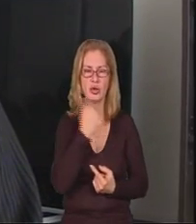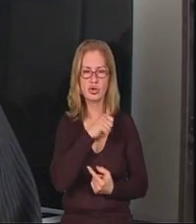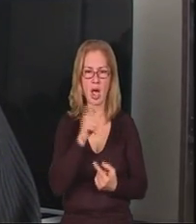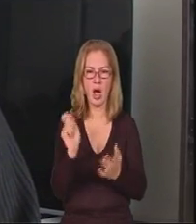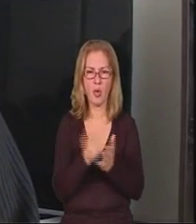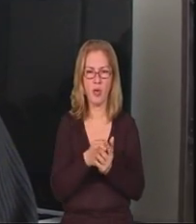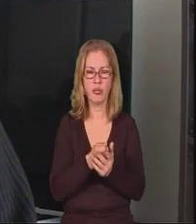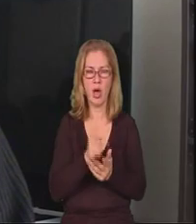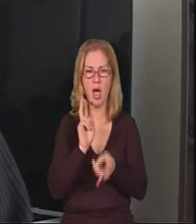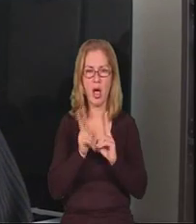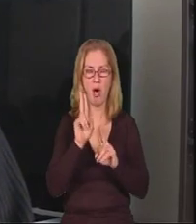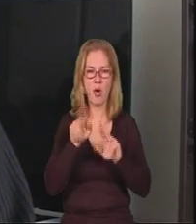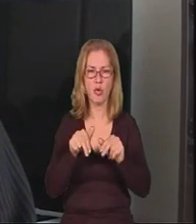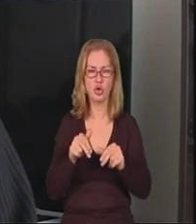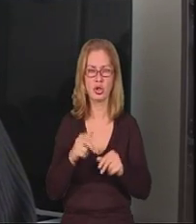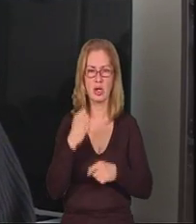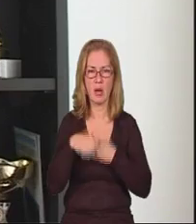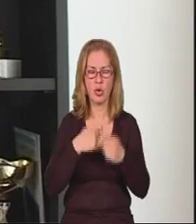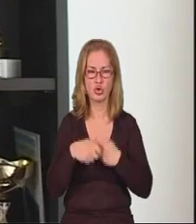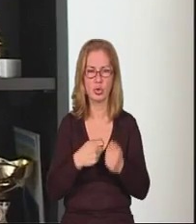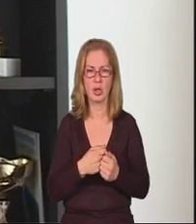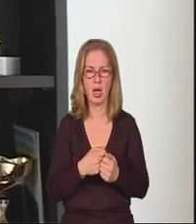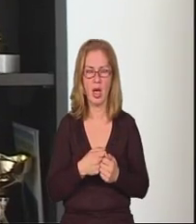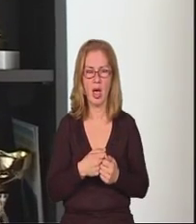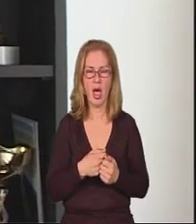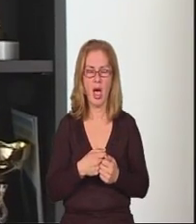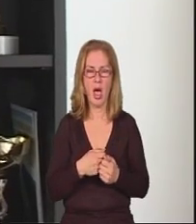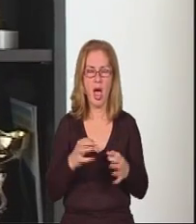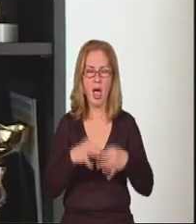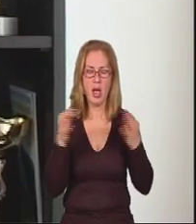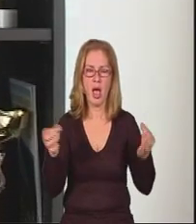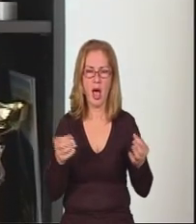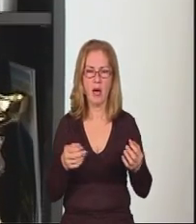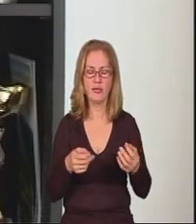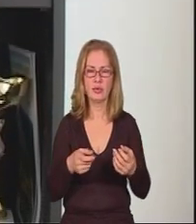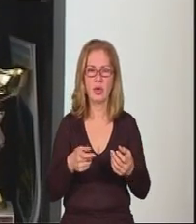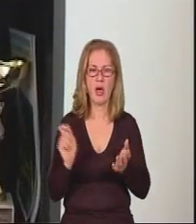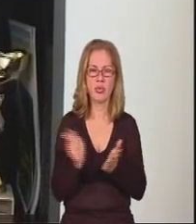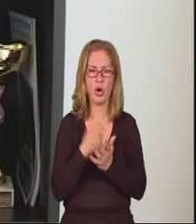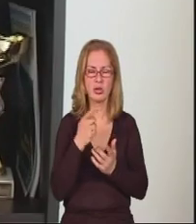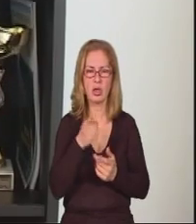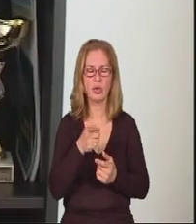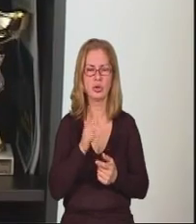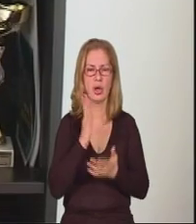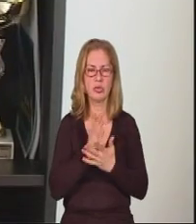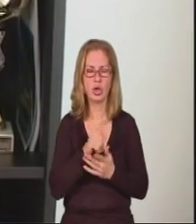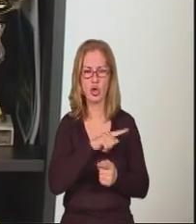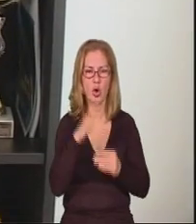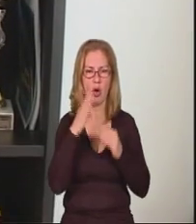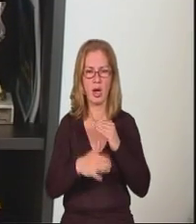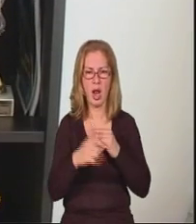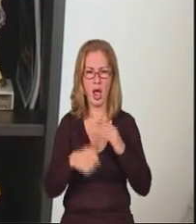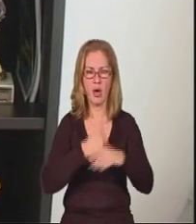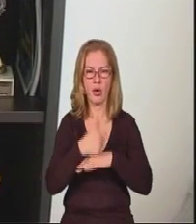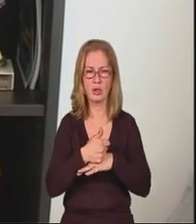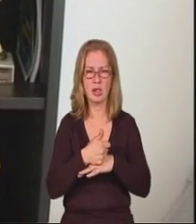svestan je šta kupuje i na koji način može da posluje. Planirano je da tender bude objavljen do kraja godine, ističe Milovančev. On navodi